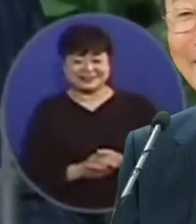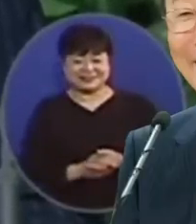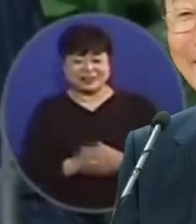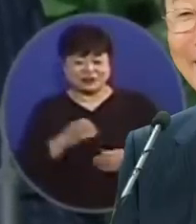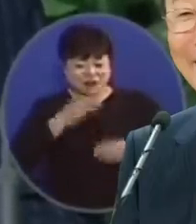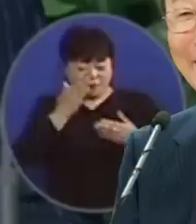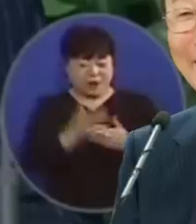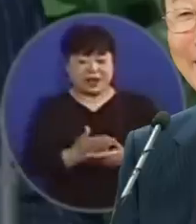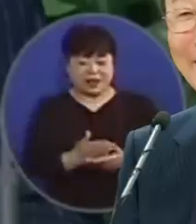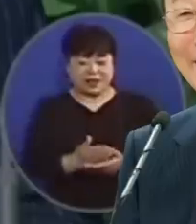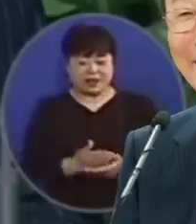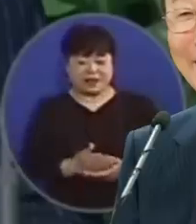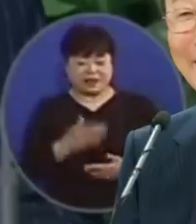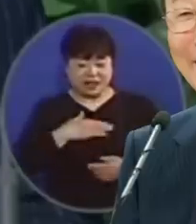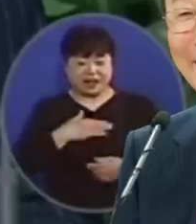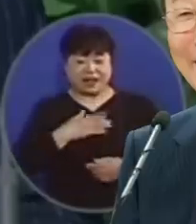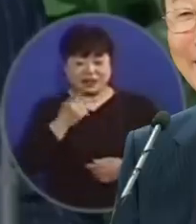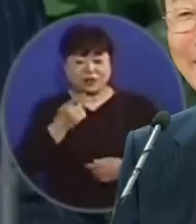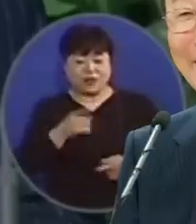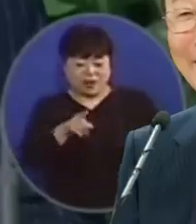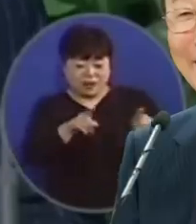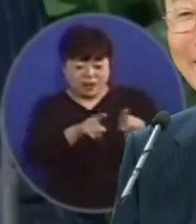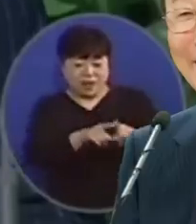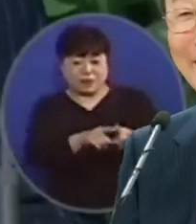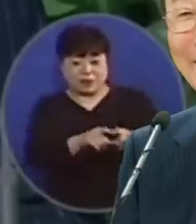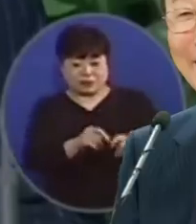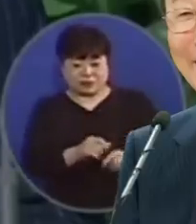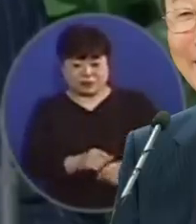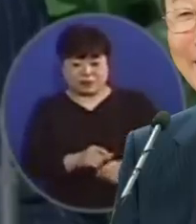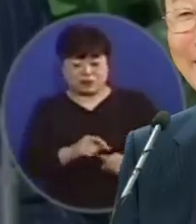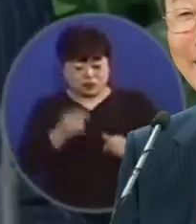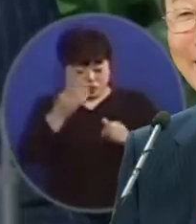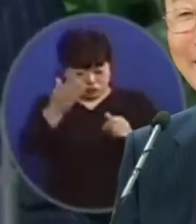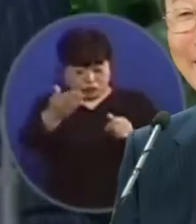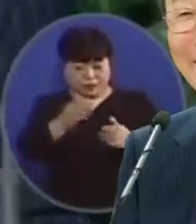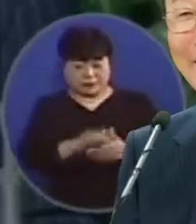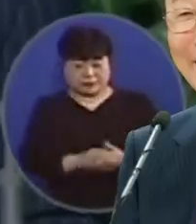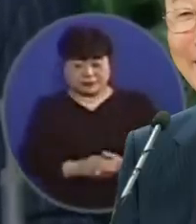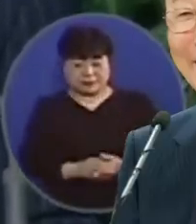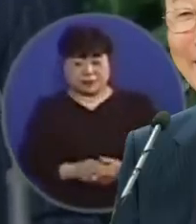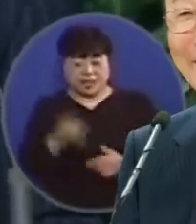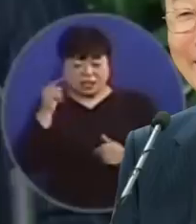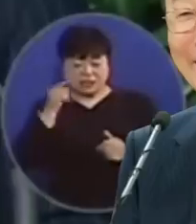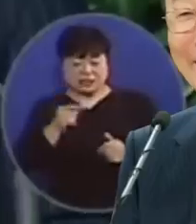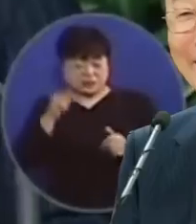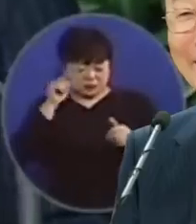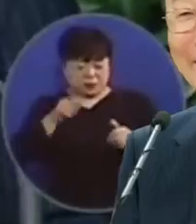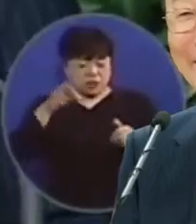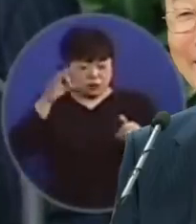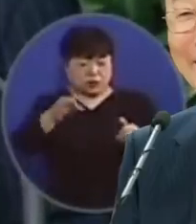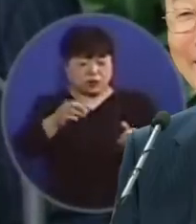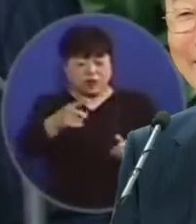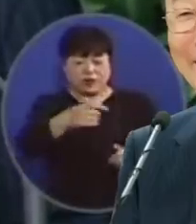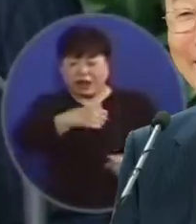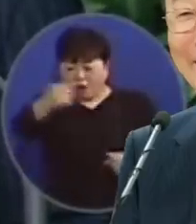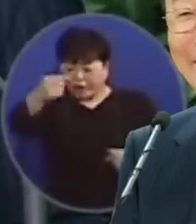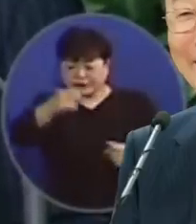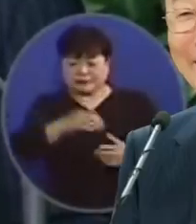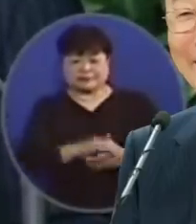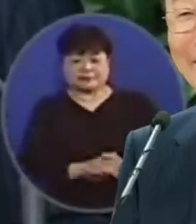두려워 말라. 내가 너를 구속하였고 너를 지명하여 불렀나니 너는 내 것이라고